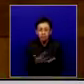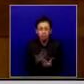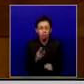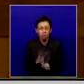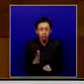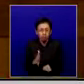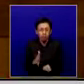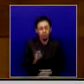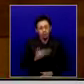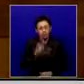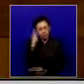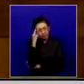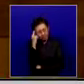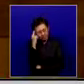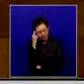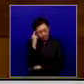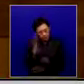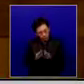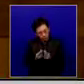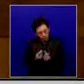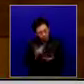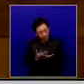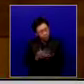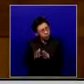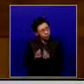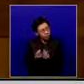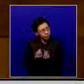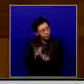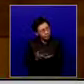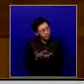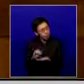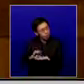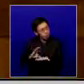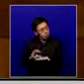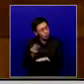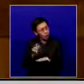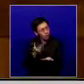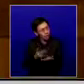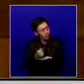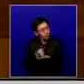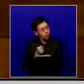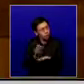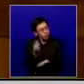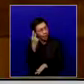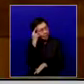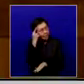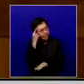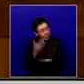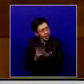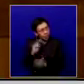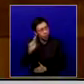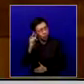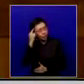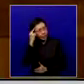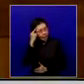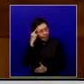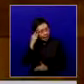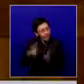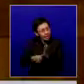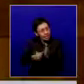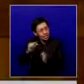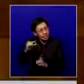อผมก็คิดในใจคูณตัวเลขออกมาถ้าต้องเยียวยาต้องใช้เท่าไหร่ถ้าต้องกู้หนี้ต่อ GDP เท่